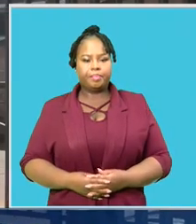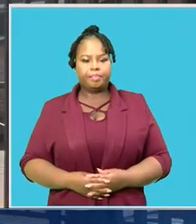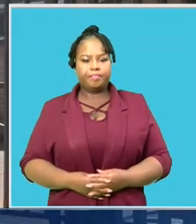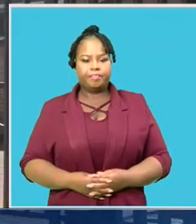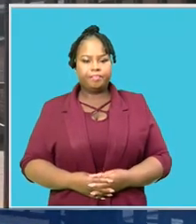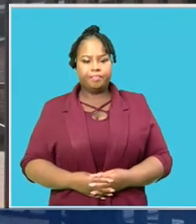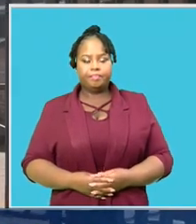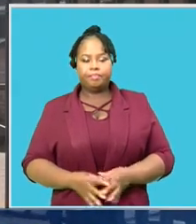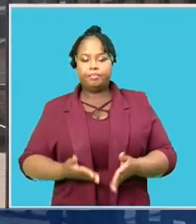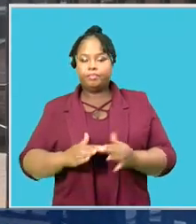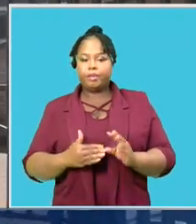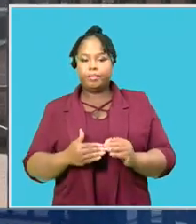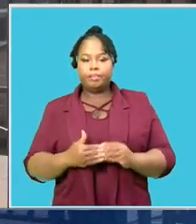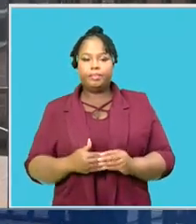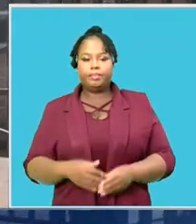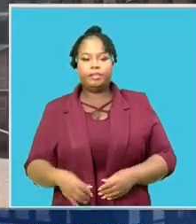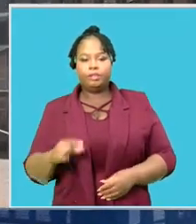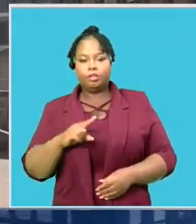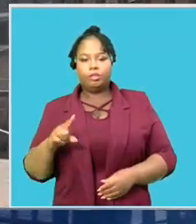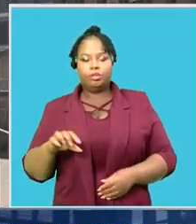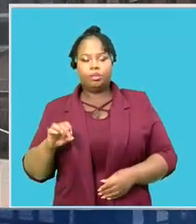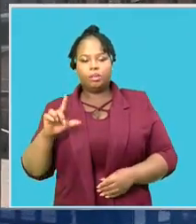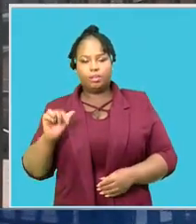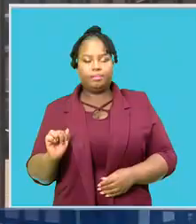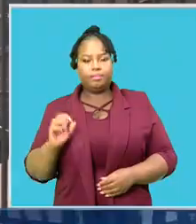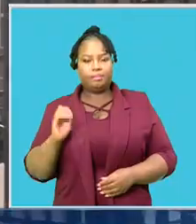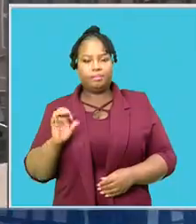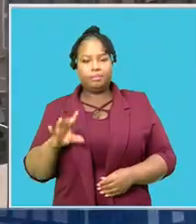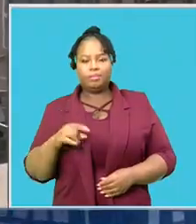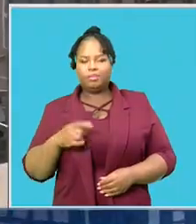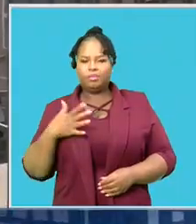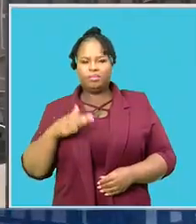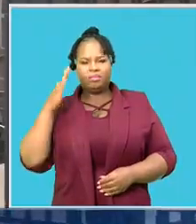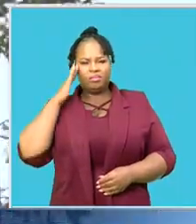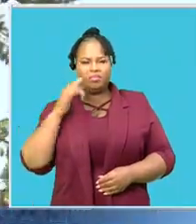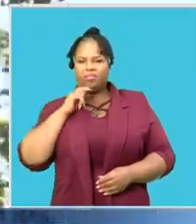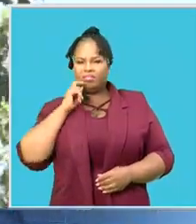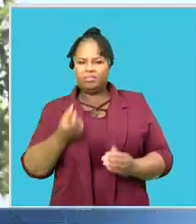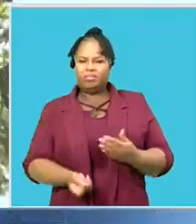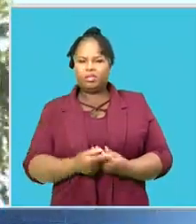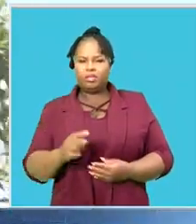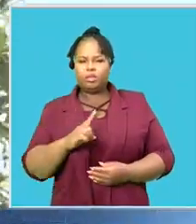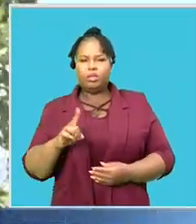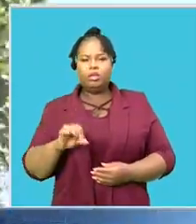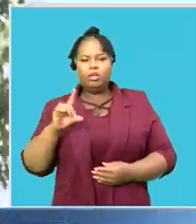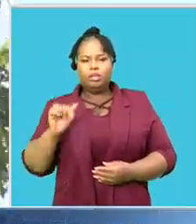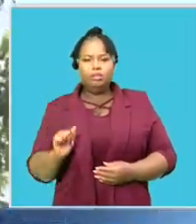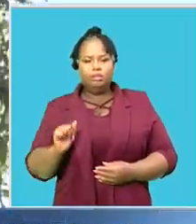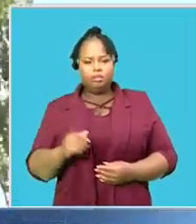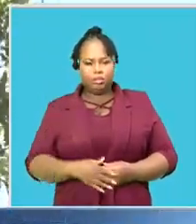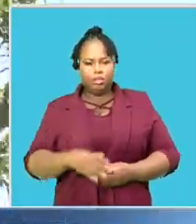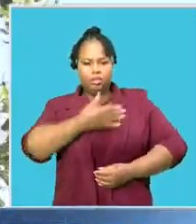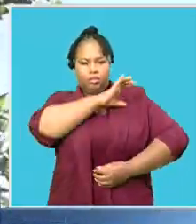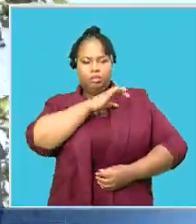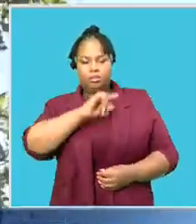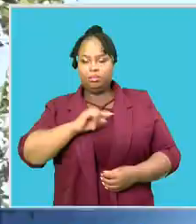Ufuna izimpendulo umphakathi waseZola eSoweto ngokusebenza komtholampilo iZola Gateway Clinic, njengoba bebika